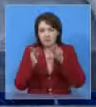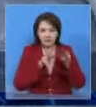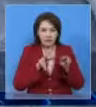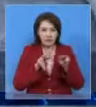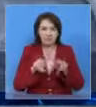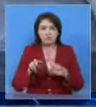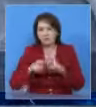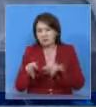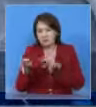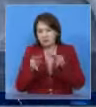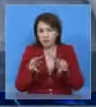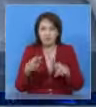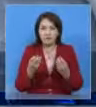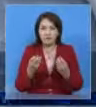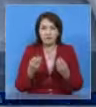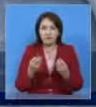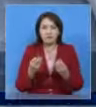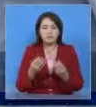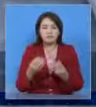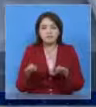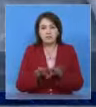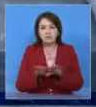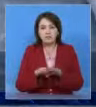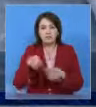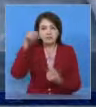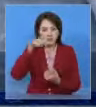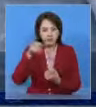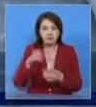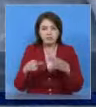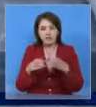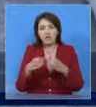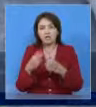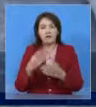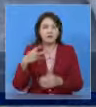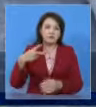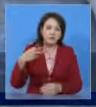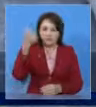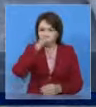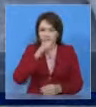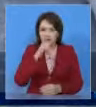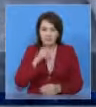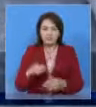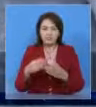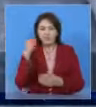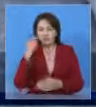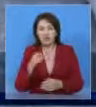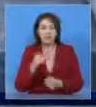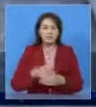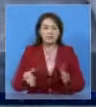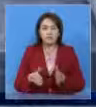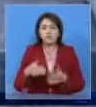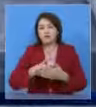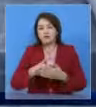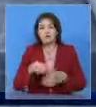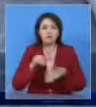и технологический контроль за соответствие проекта. Ну и, соответственно, с 2020 года и Центр качества дорожных активов